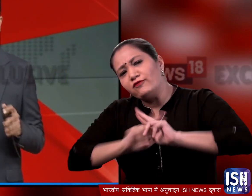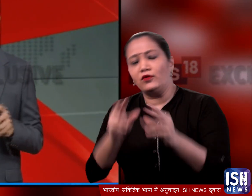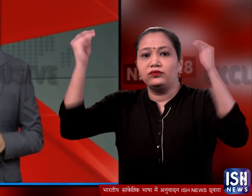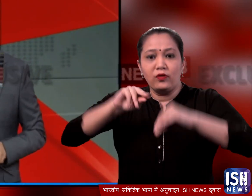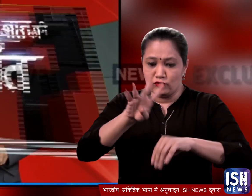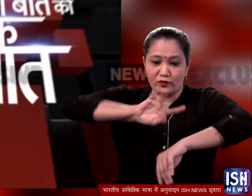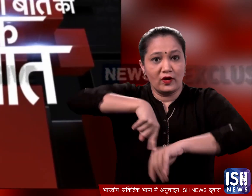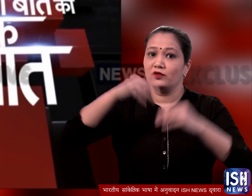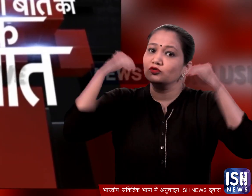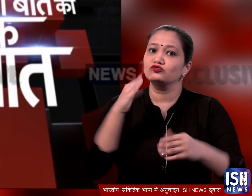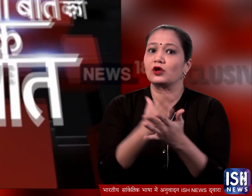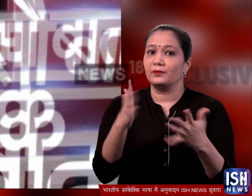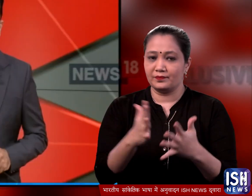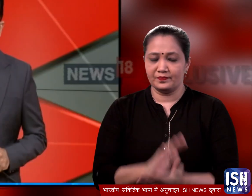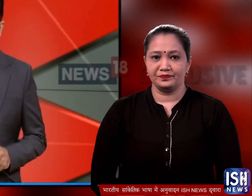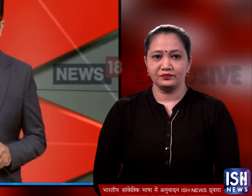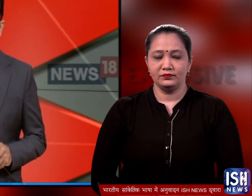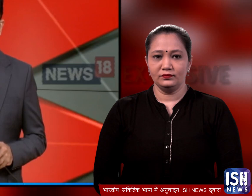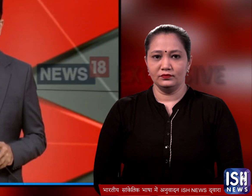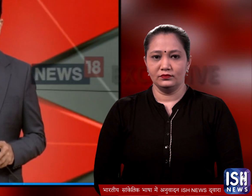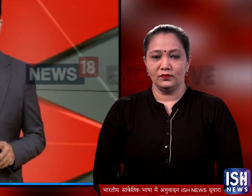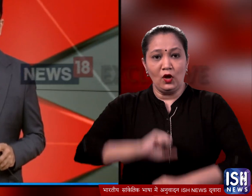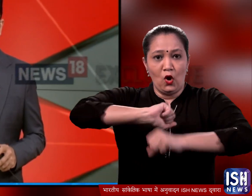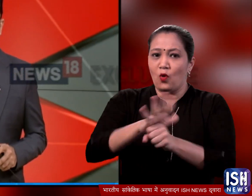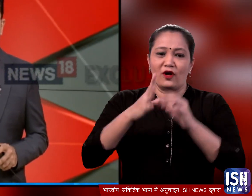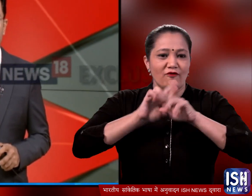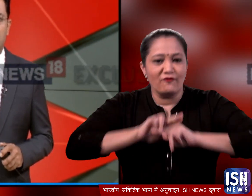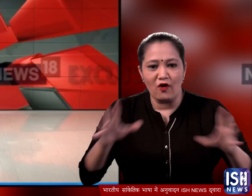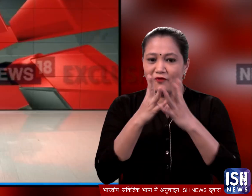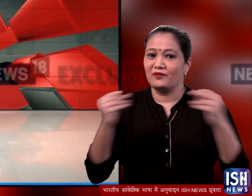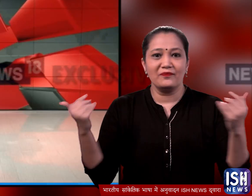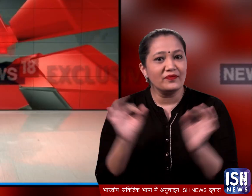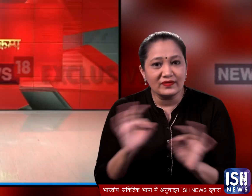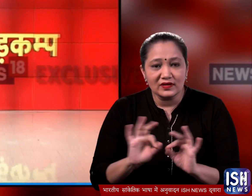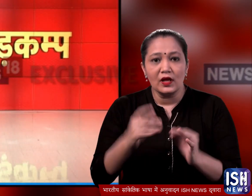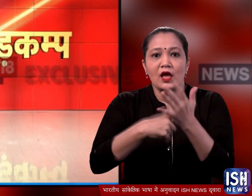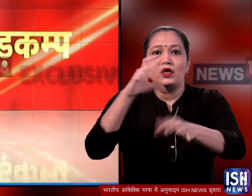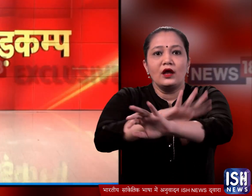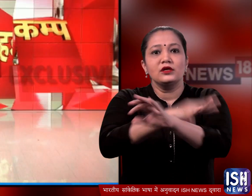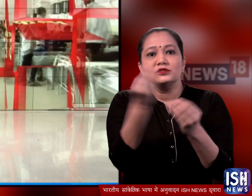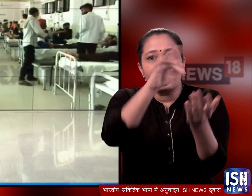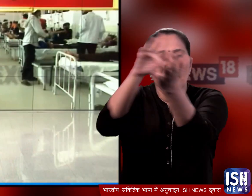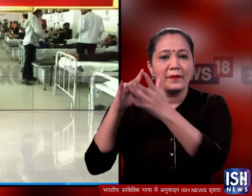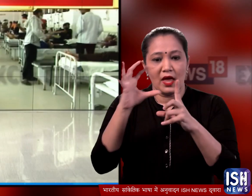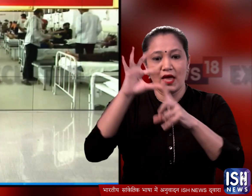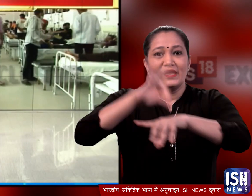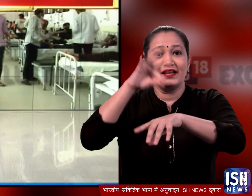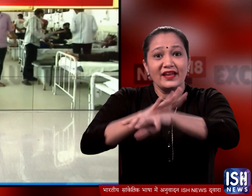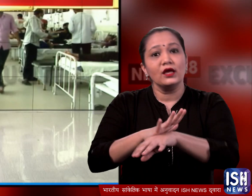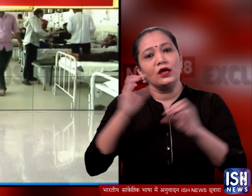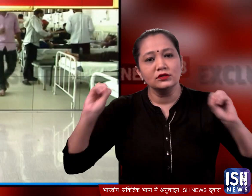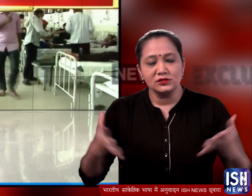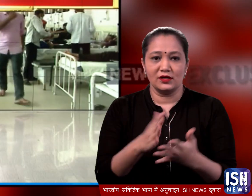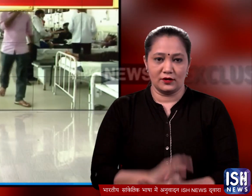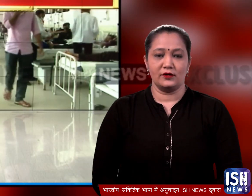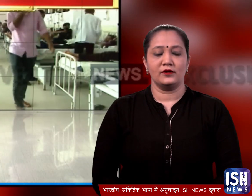तक थमती नहीं दिख रही। कोरोना पूरी तरह खत्म ही नहीं हुआ कि राजस्थान के कई जिलों में डेंगू का कहर शुरू हो गया। बताया गया कि